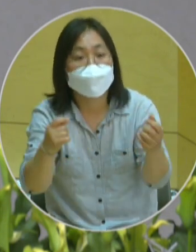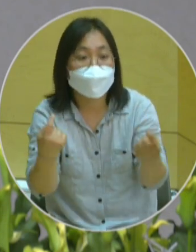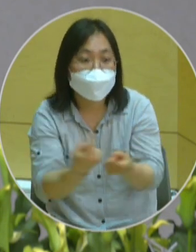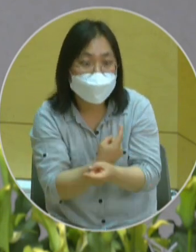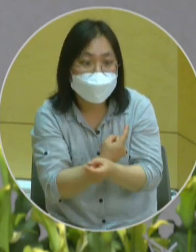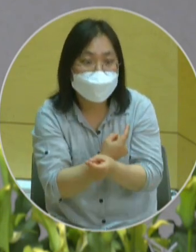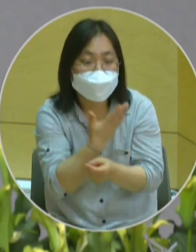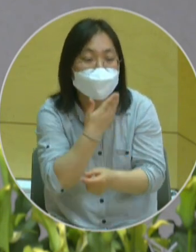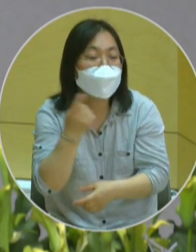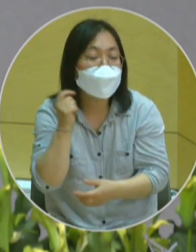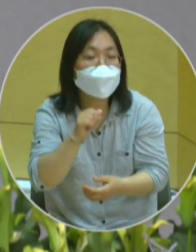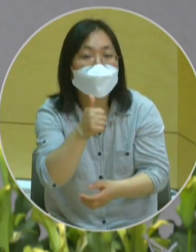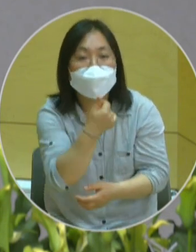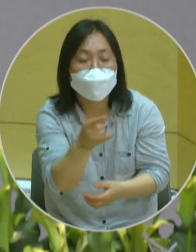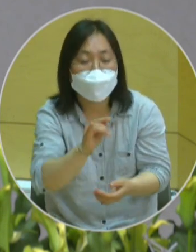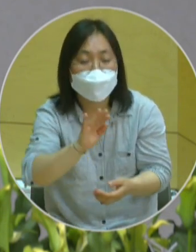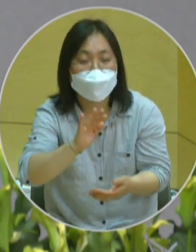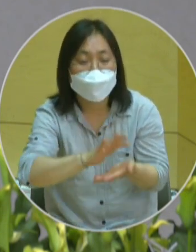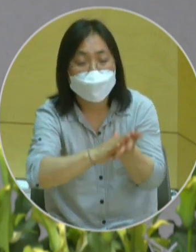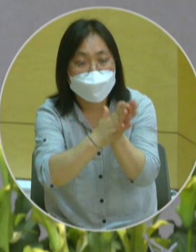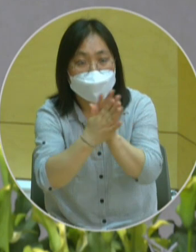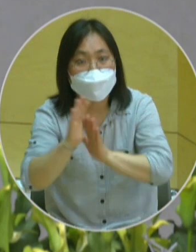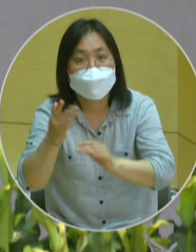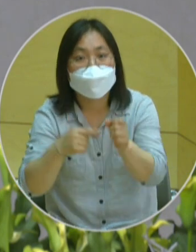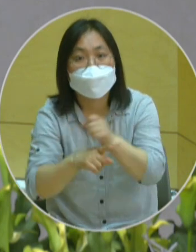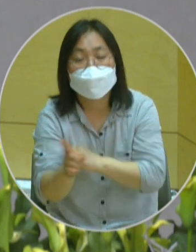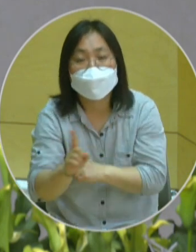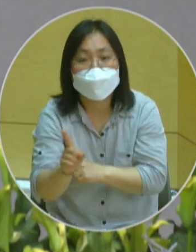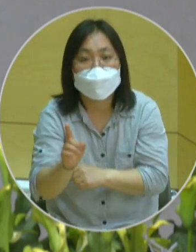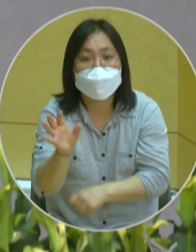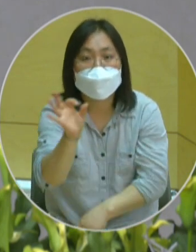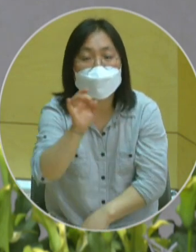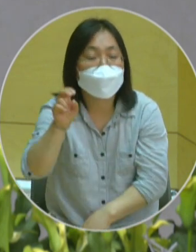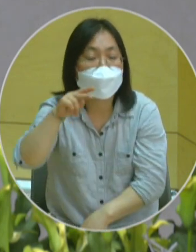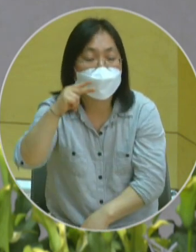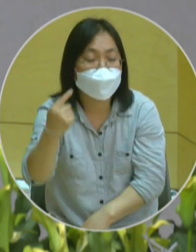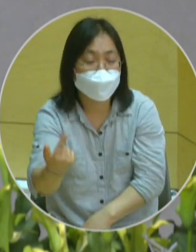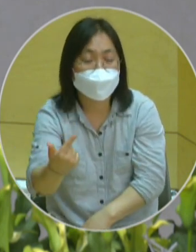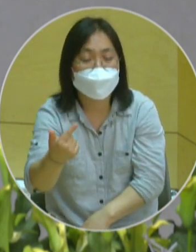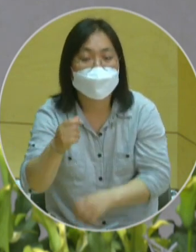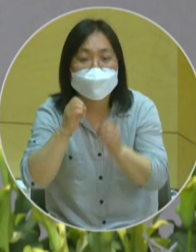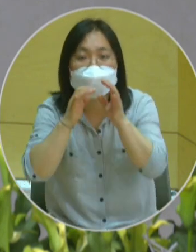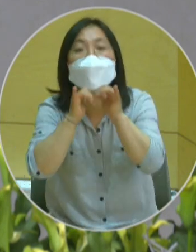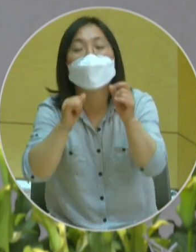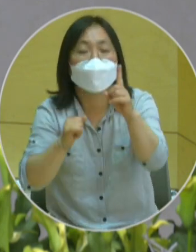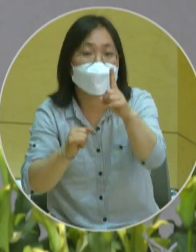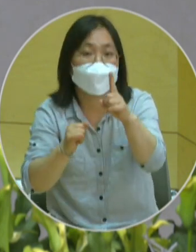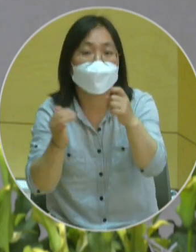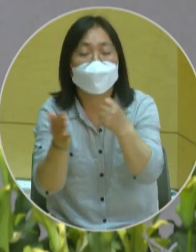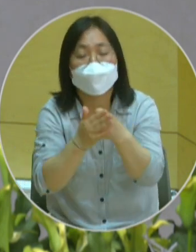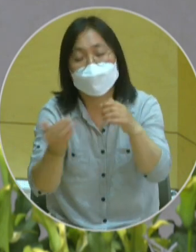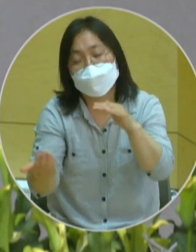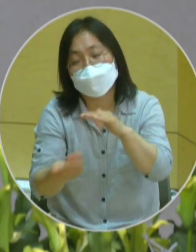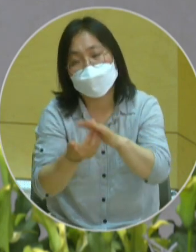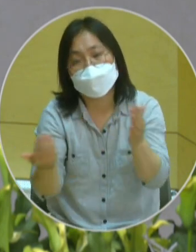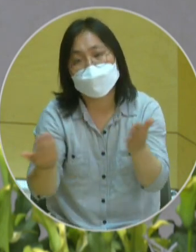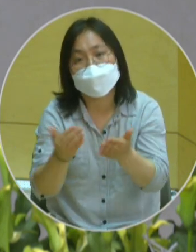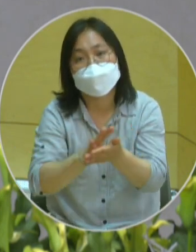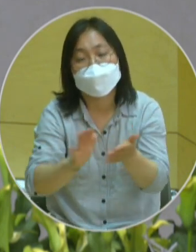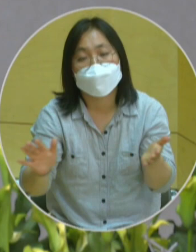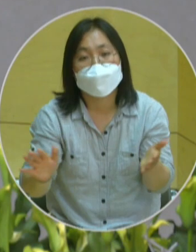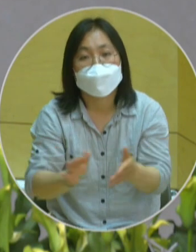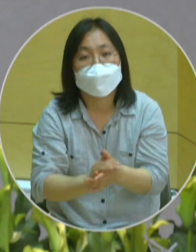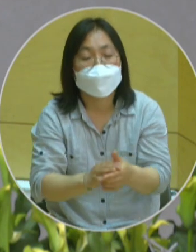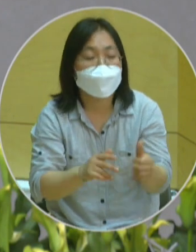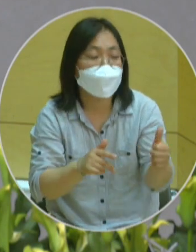변화되고 복음화될 수 있었던 것은 바로 아도니람 저더슨이라는 선교사 한 사람 때문에 이루어진 겁니다.